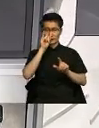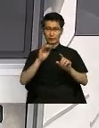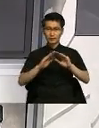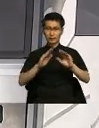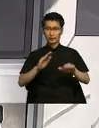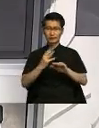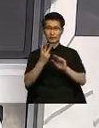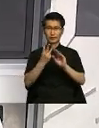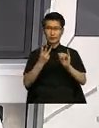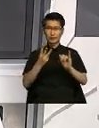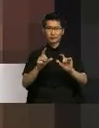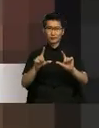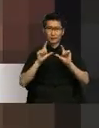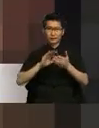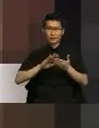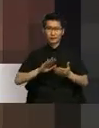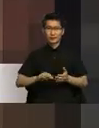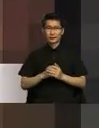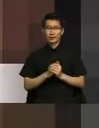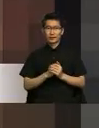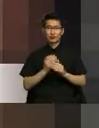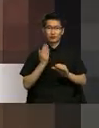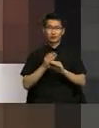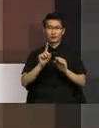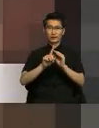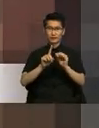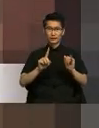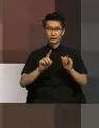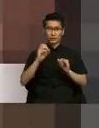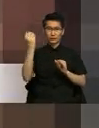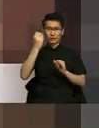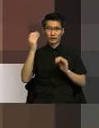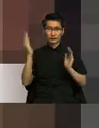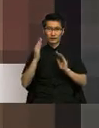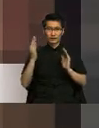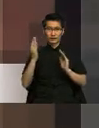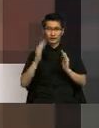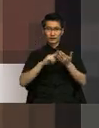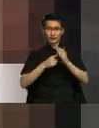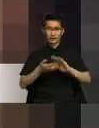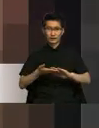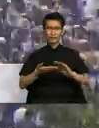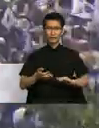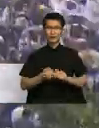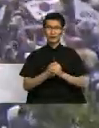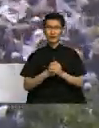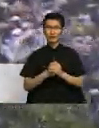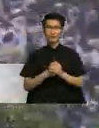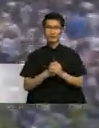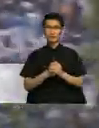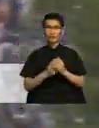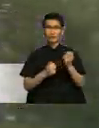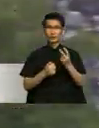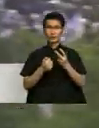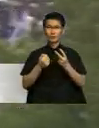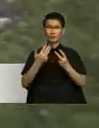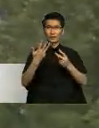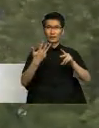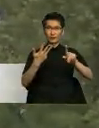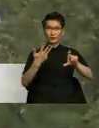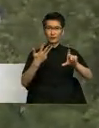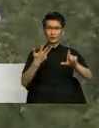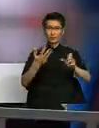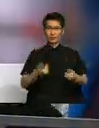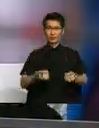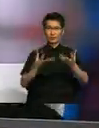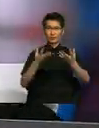3명이 확진 판정을 받았습니다 이 중 1명은 고등 학교 학생인 것으로 알려졌습니다 여기에 파일로 광화문 집회에